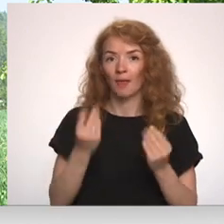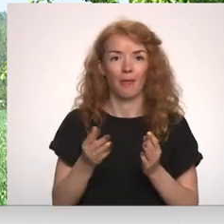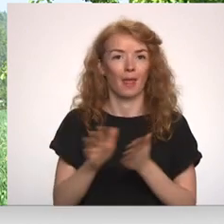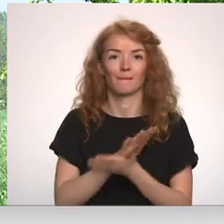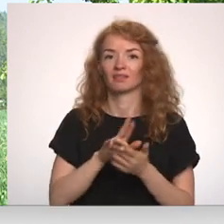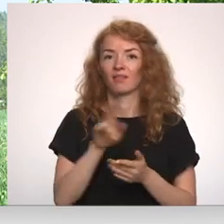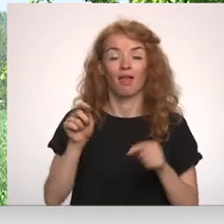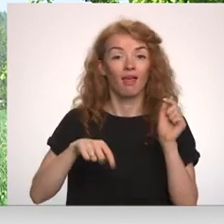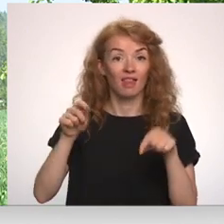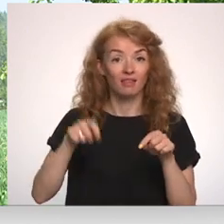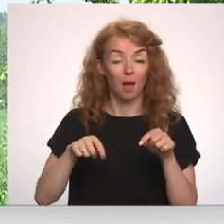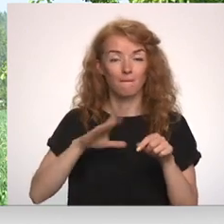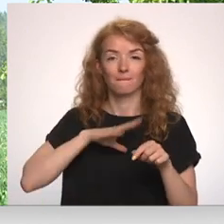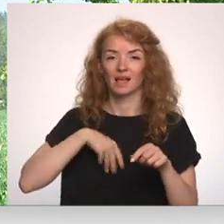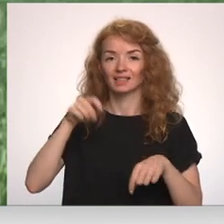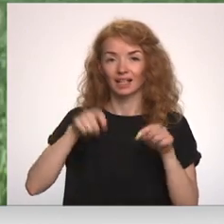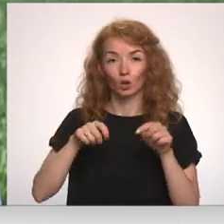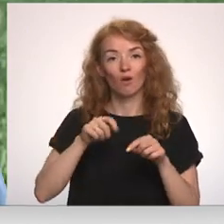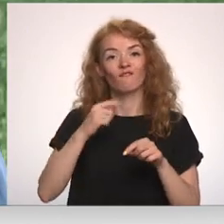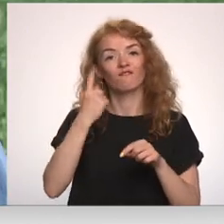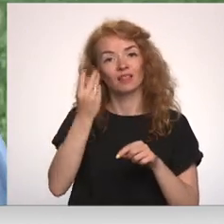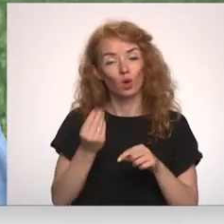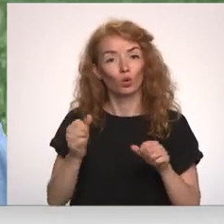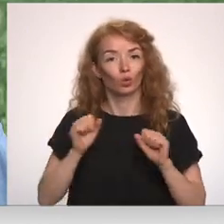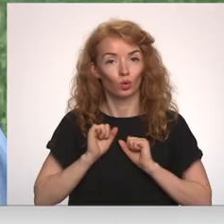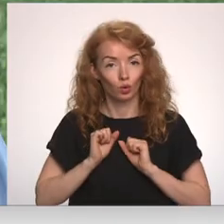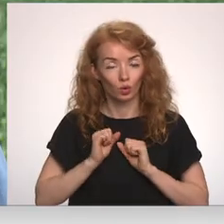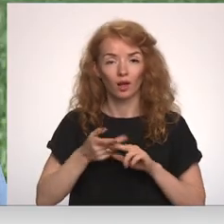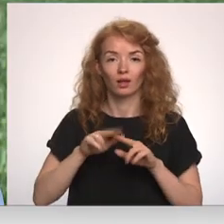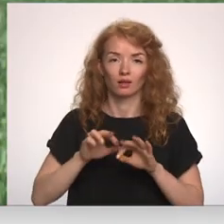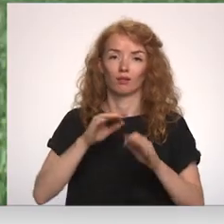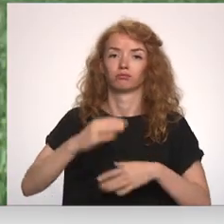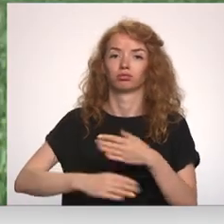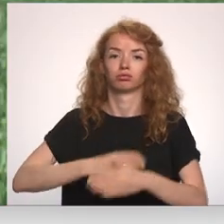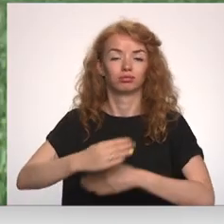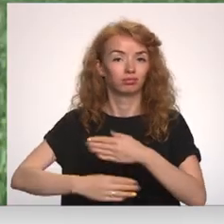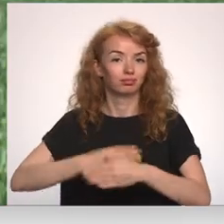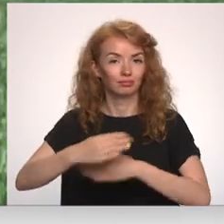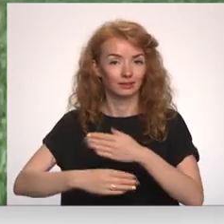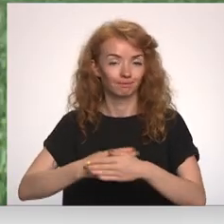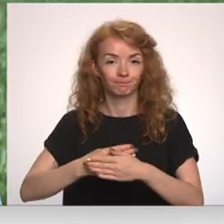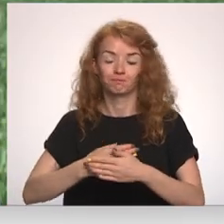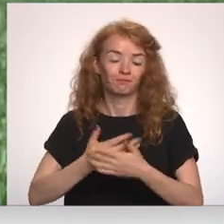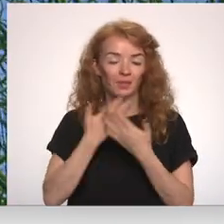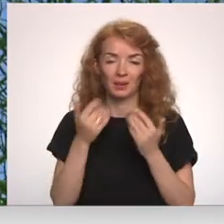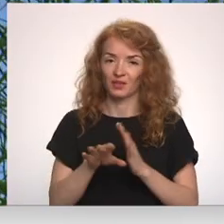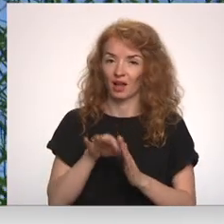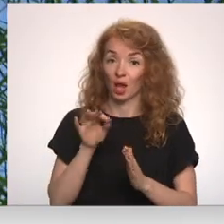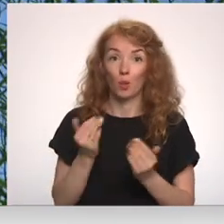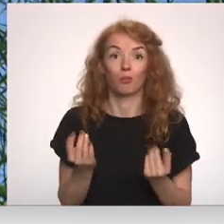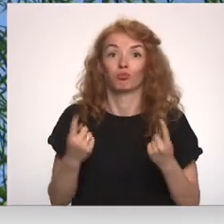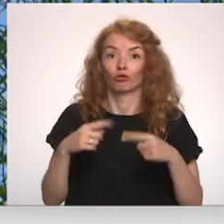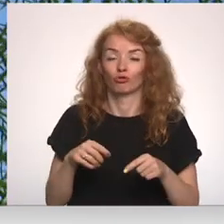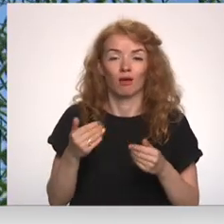Ja. Jo pēc lietas vismaz dienu mums jānogaida, lai mēs varētu iet laukā, ja, tad nebija varianta cita. Šobrīd